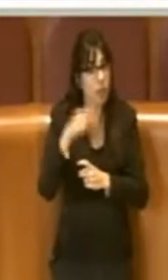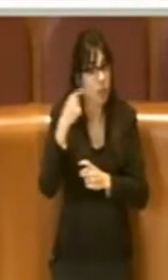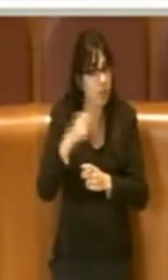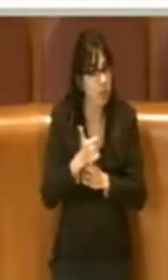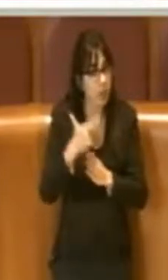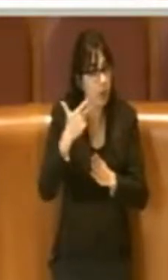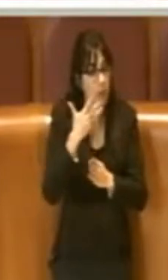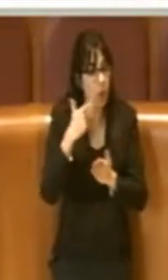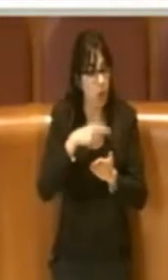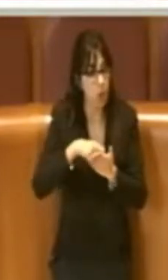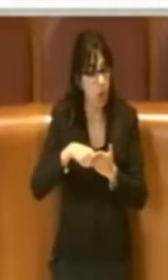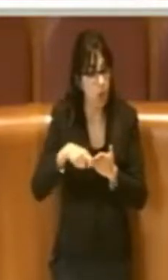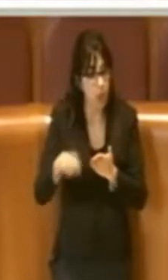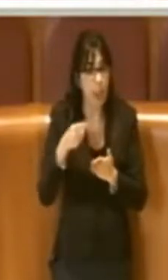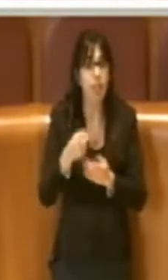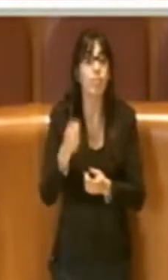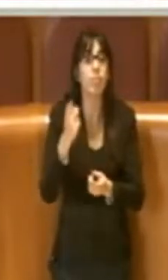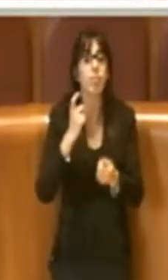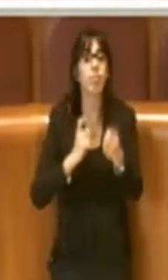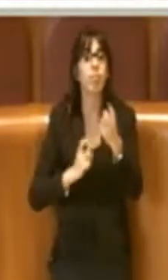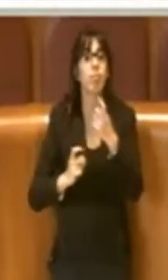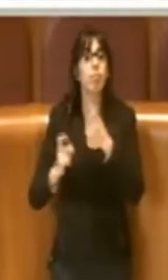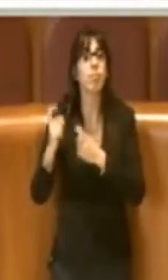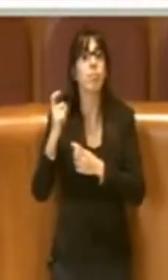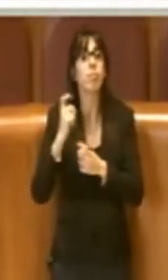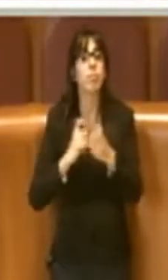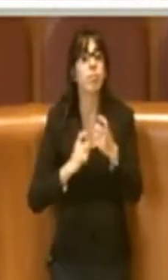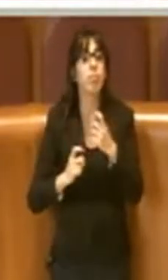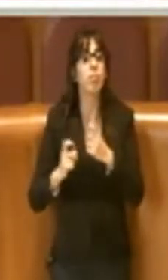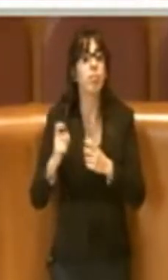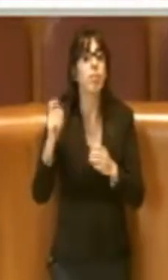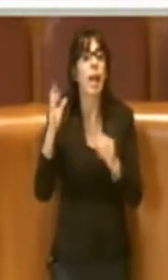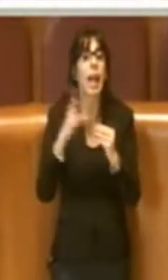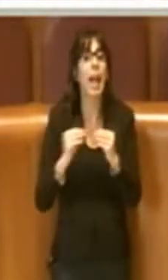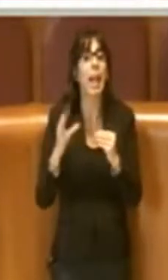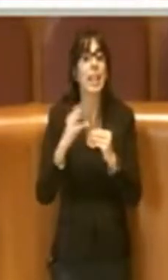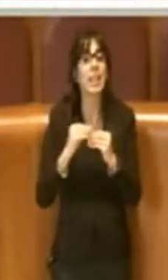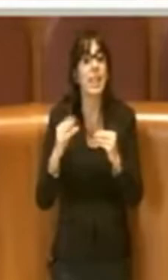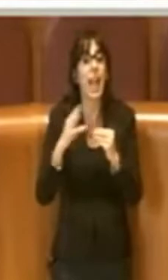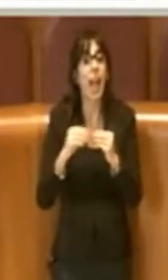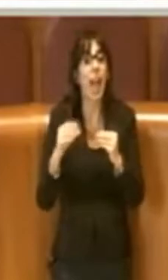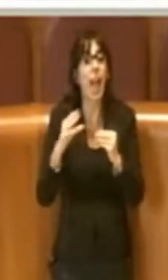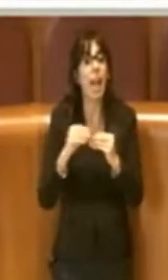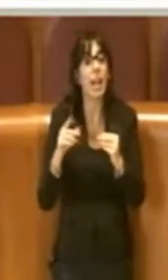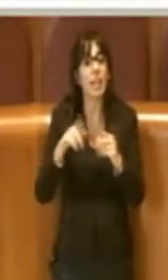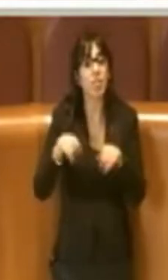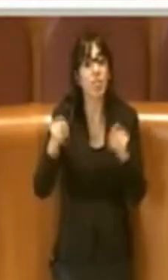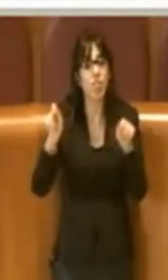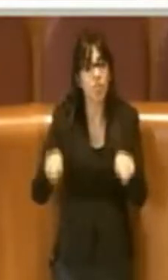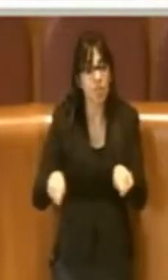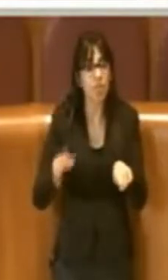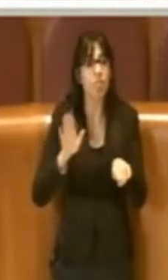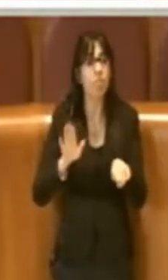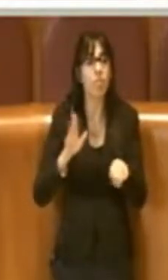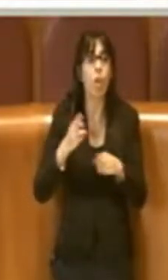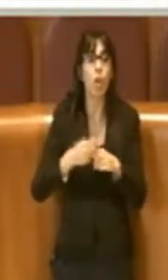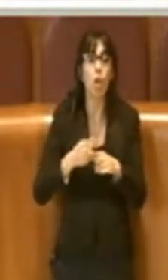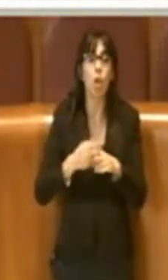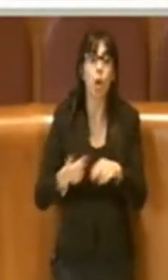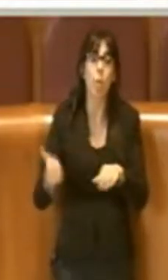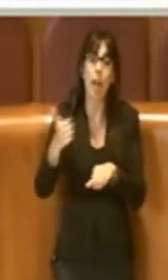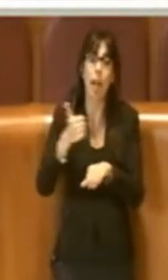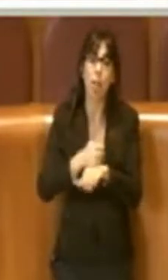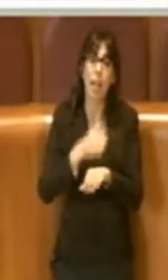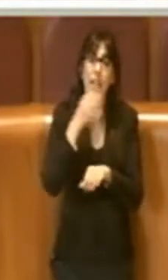subito, provenienti da cantieri aperti da Roma Capitale, quindi da tutti quelle